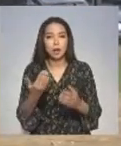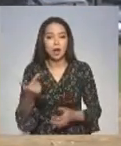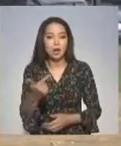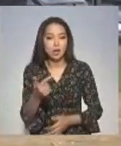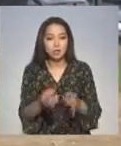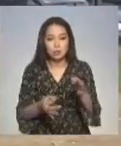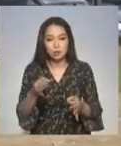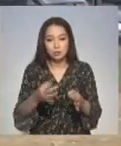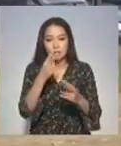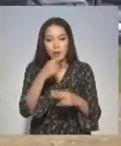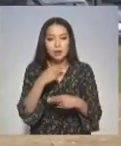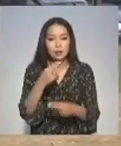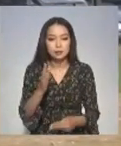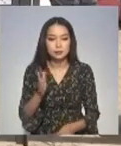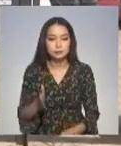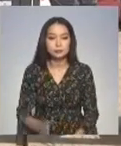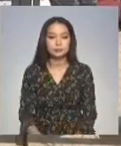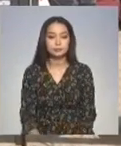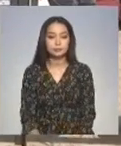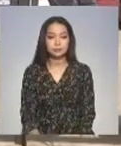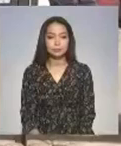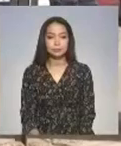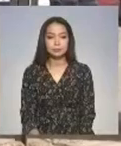азаматтық сотта қаралады.